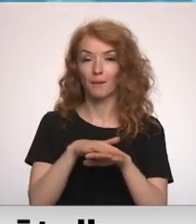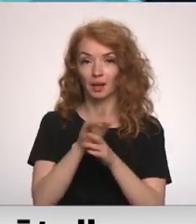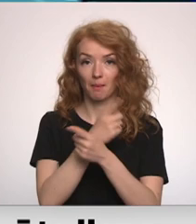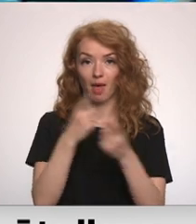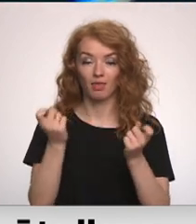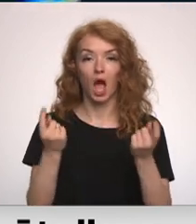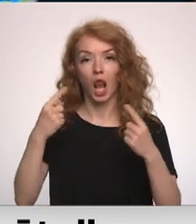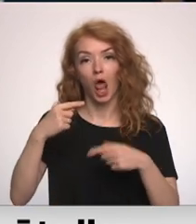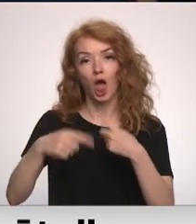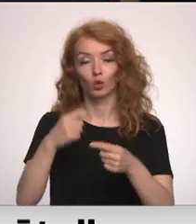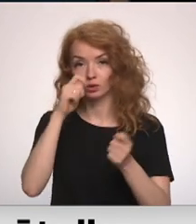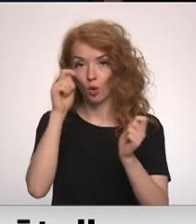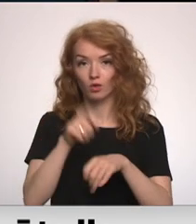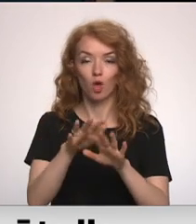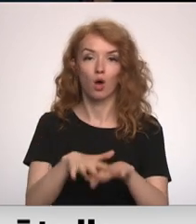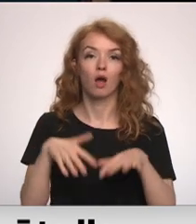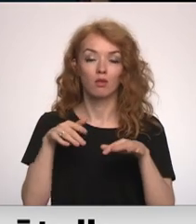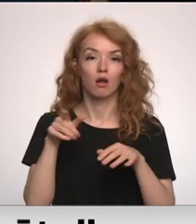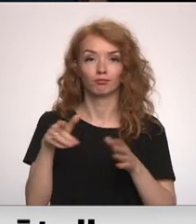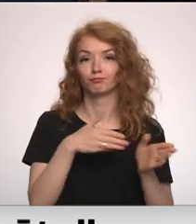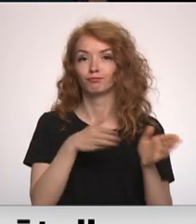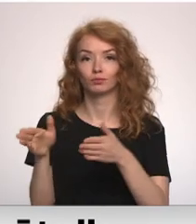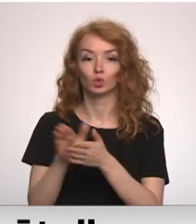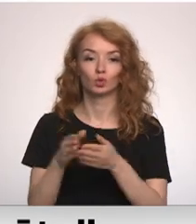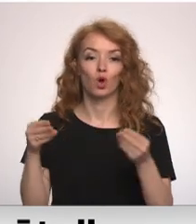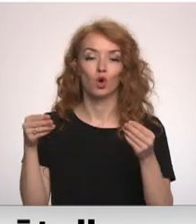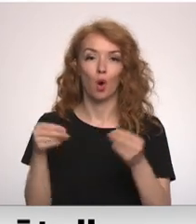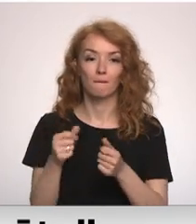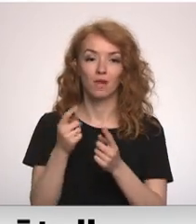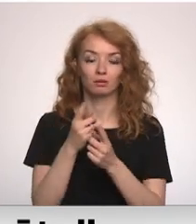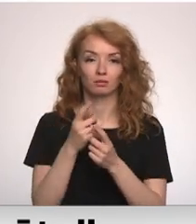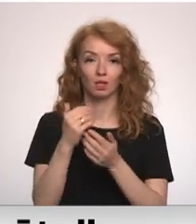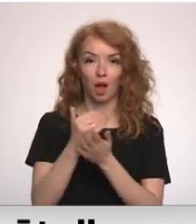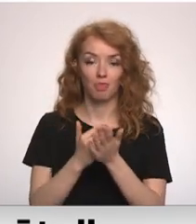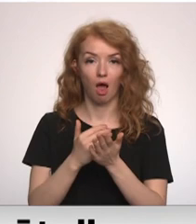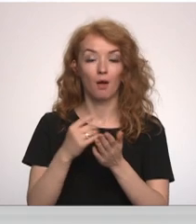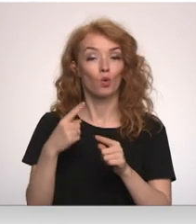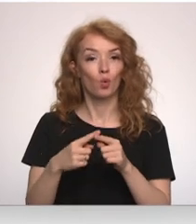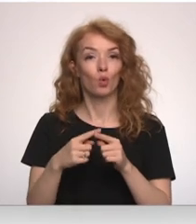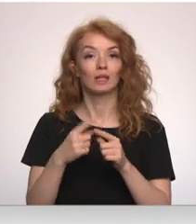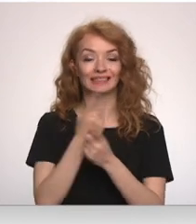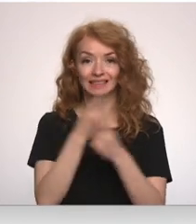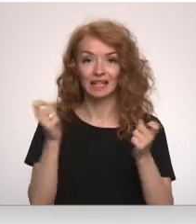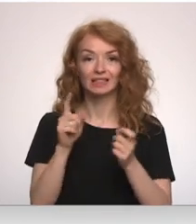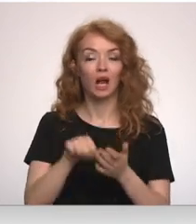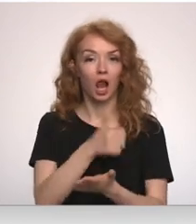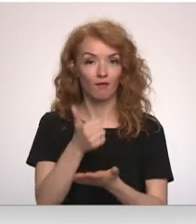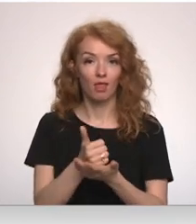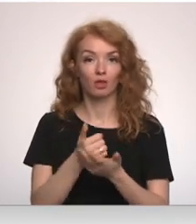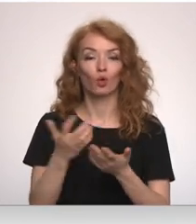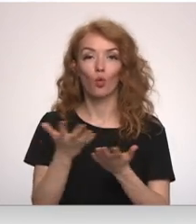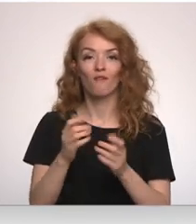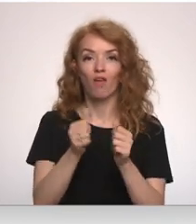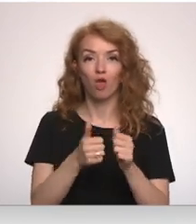laiku zaudētu auditoriju, kas aizies uz komerckanāliem. Ziņas tomēr ir viens no stūrakmeņiem pašo sabiedriskajos medijos, ap ko tiek veidots